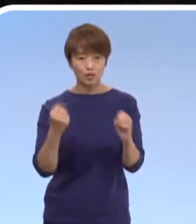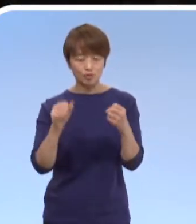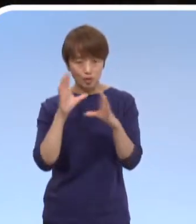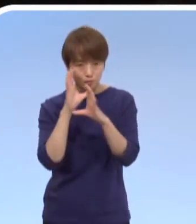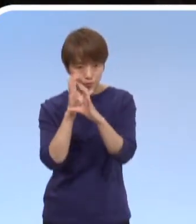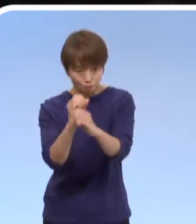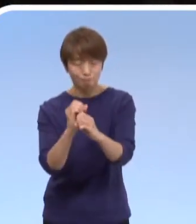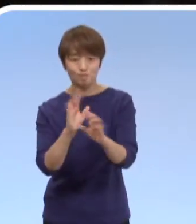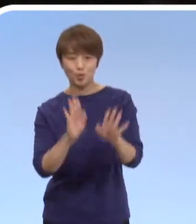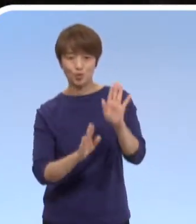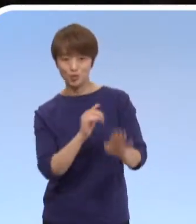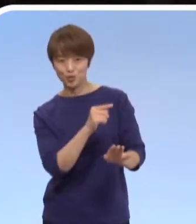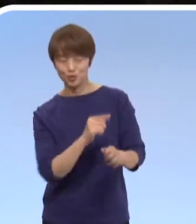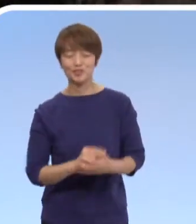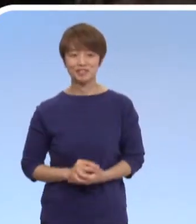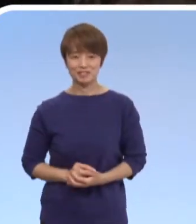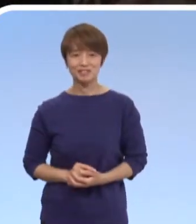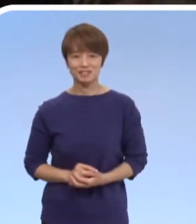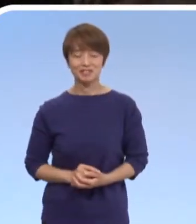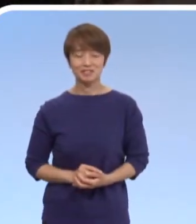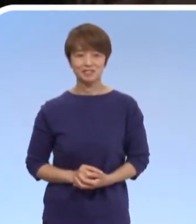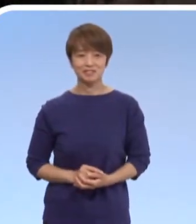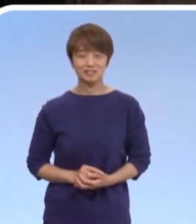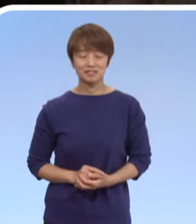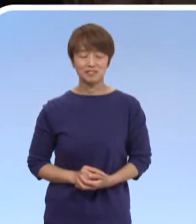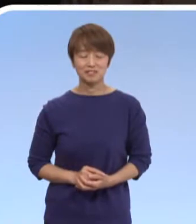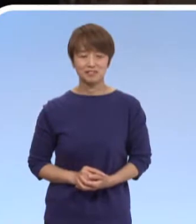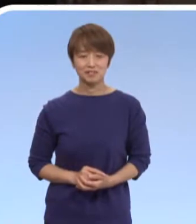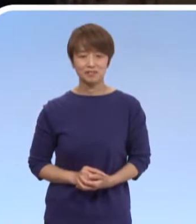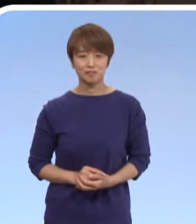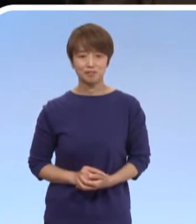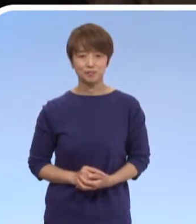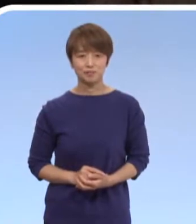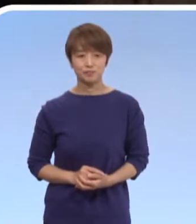たちは舞台に釘付けです。